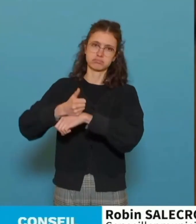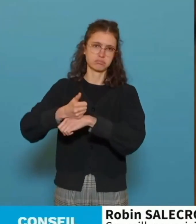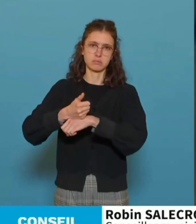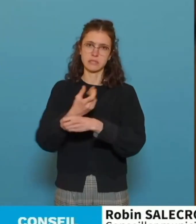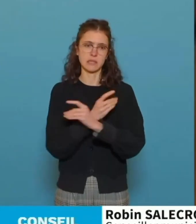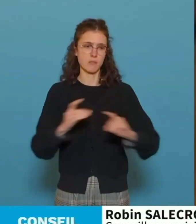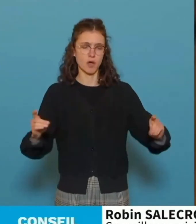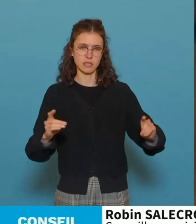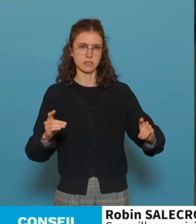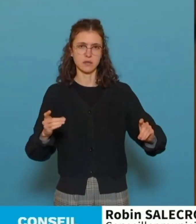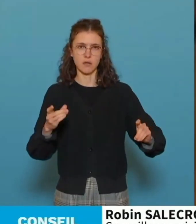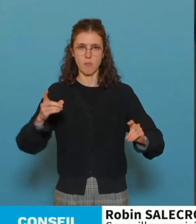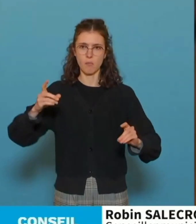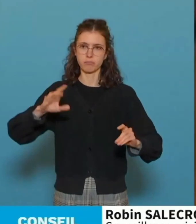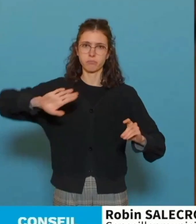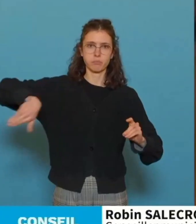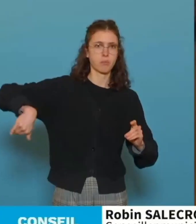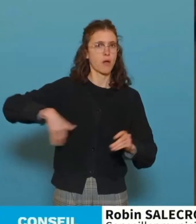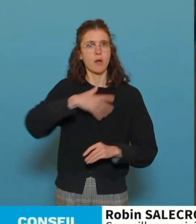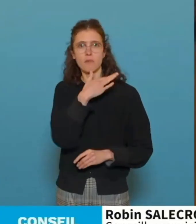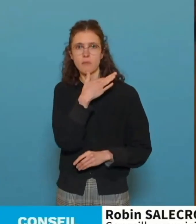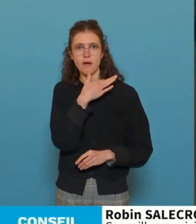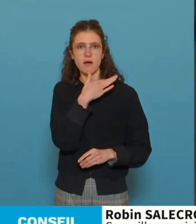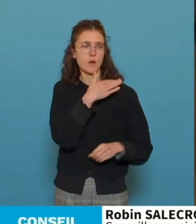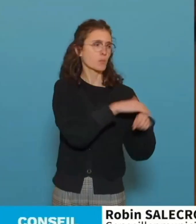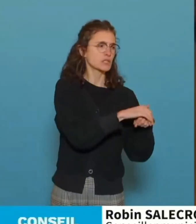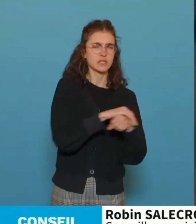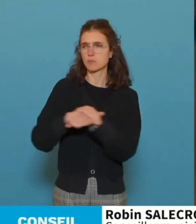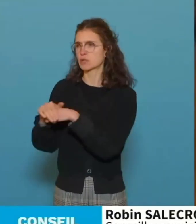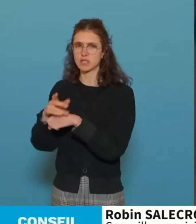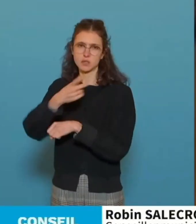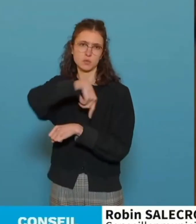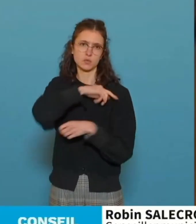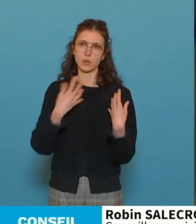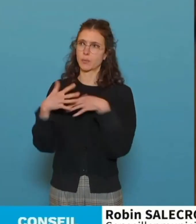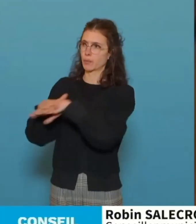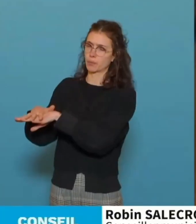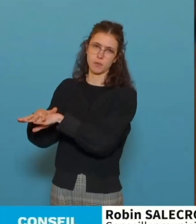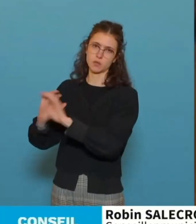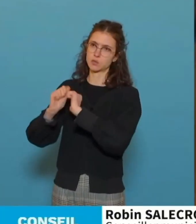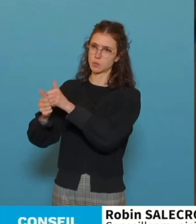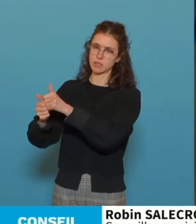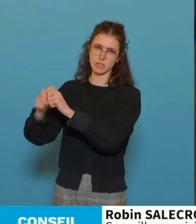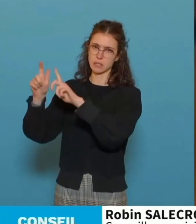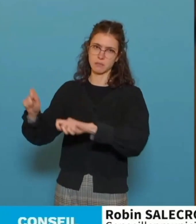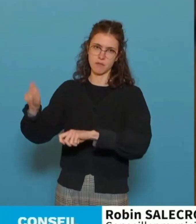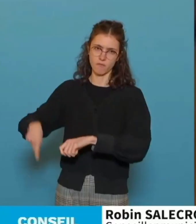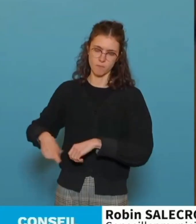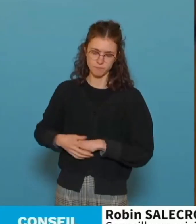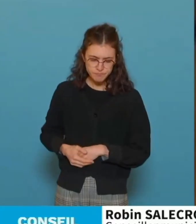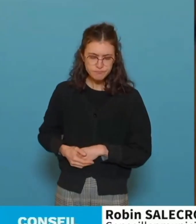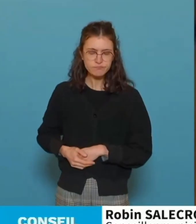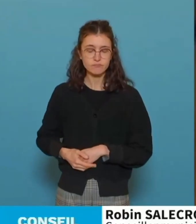qu'aucun intérêt économique ou politique ne doit pouvoir s'y soustraire. Les noms proposés aujourd'hui donnent aussi une place centrale